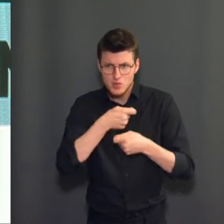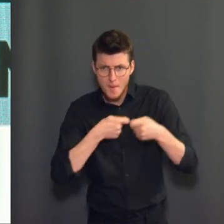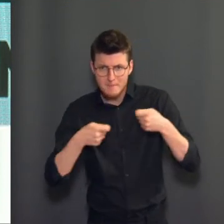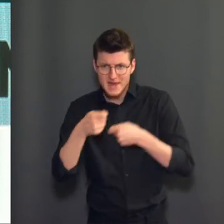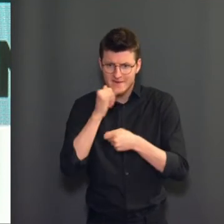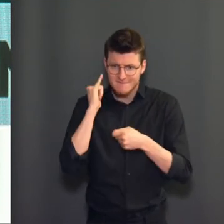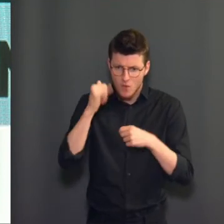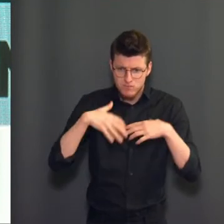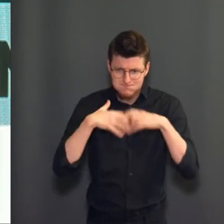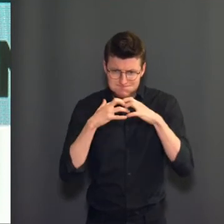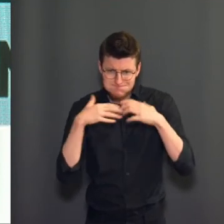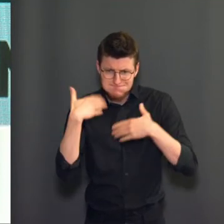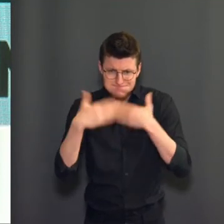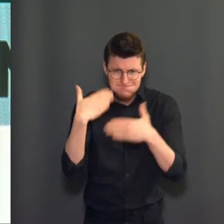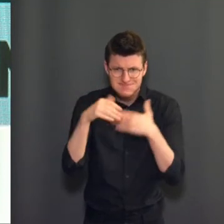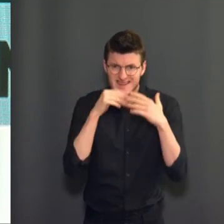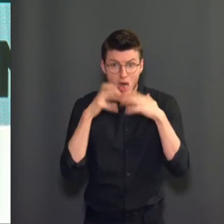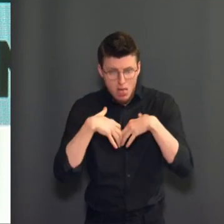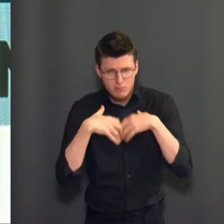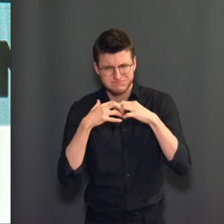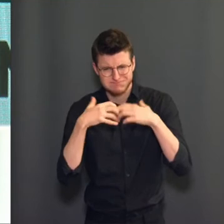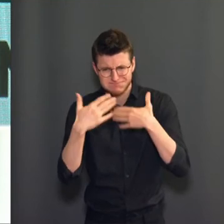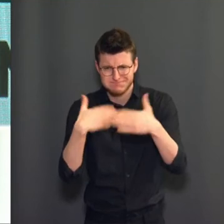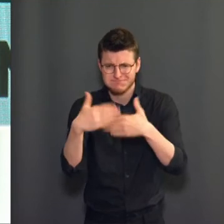bevolking te garanderen.